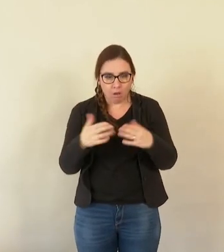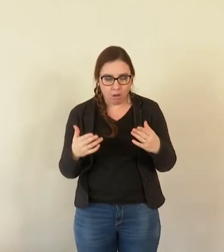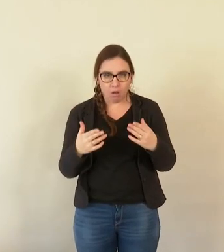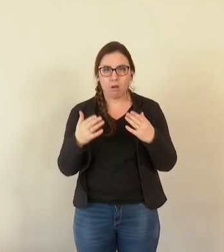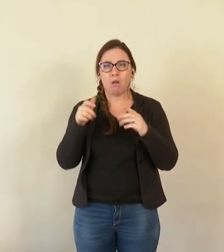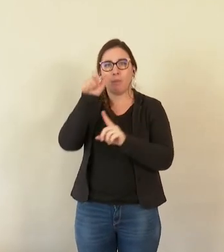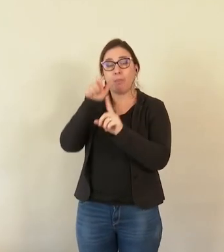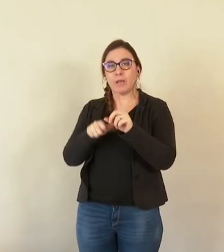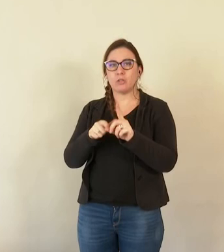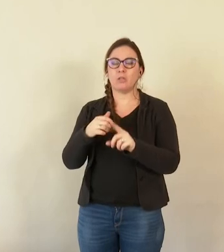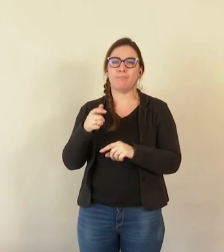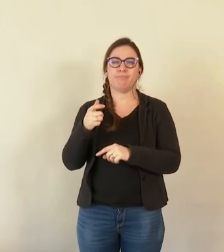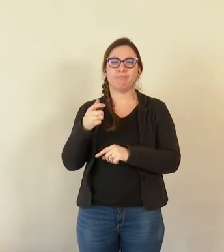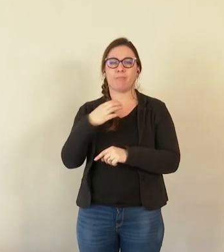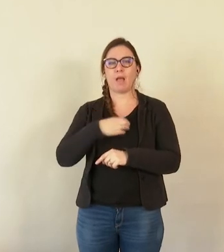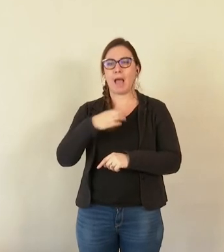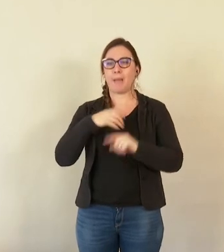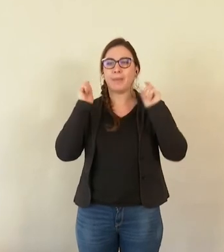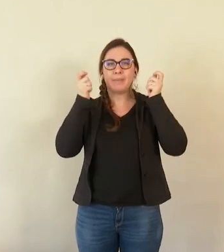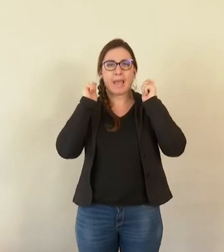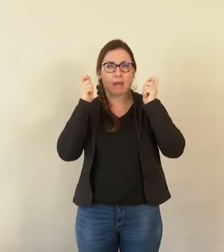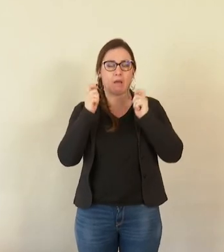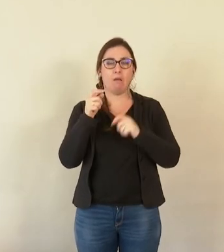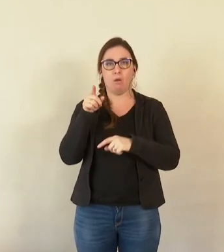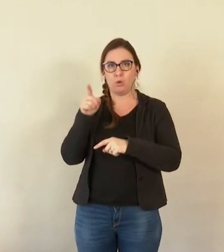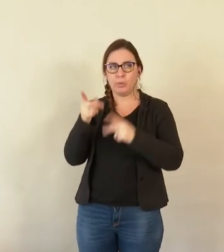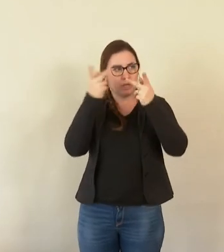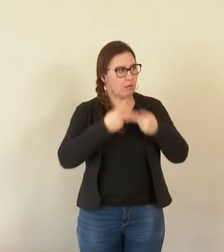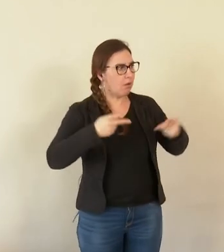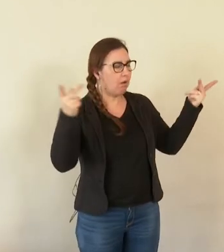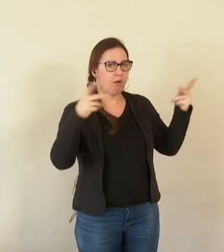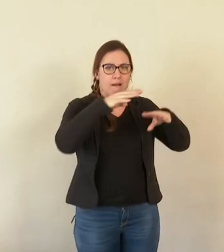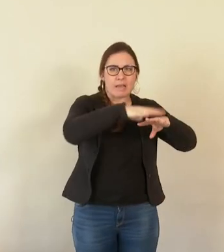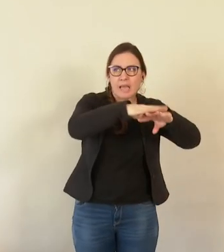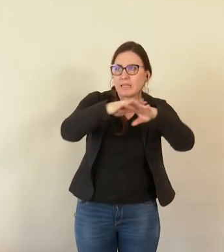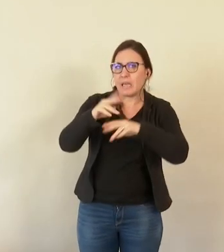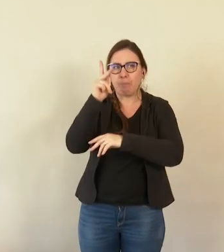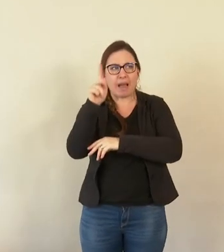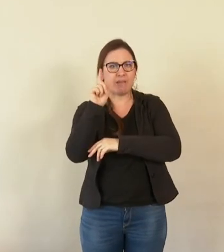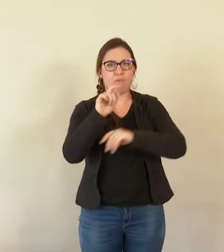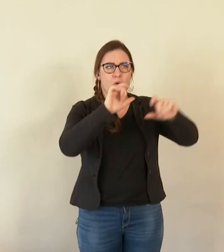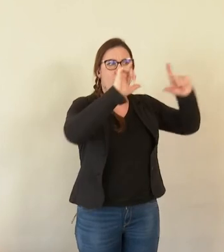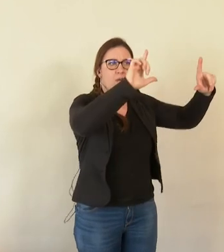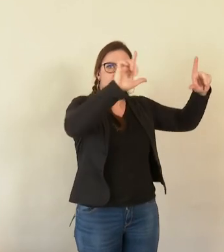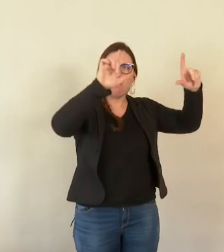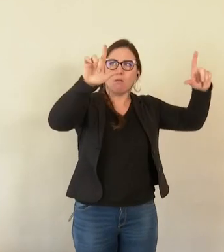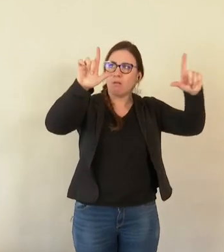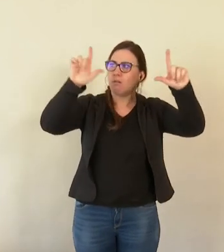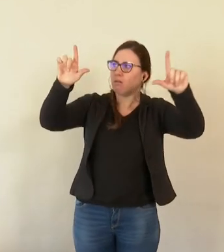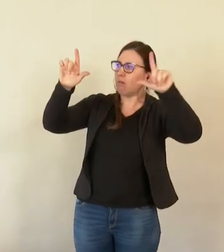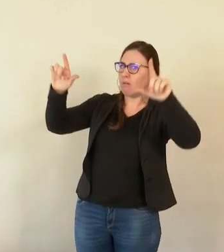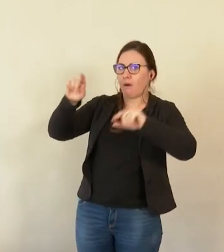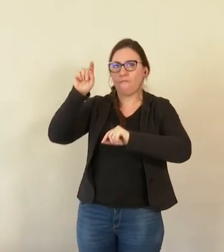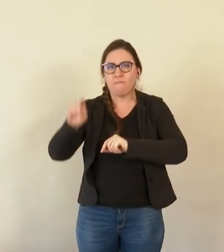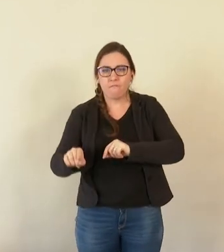il faut que ce soir même dans toutes les villes de France dans chaque quartier de Paris des carte s'accroche sous une lumière dans la nuit à la